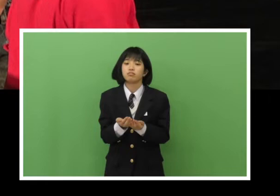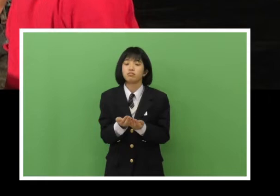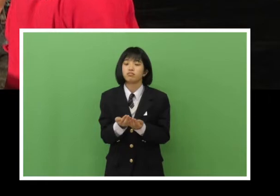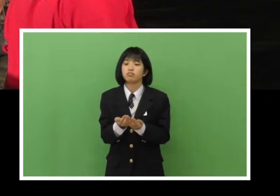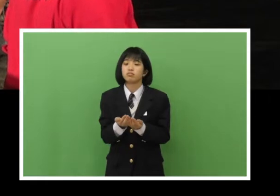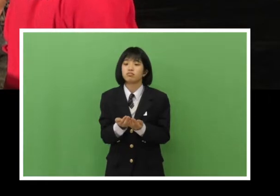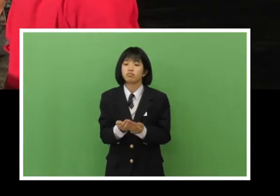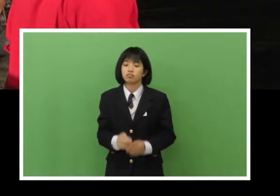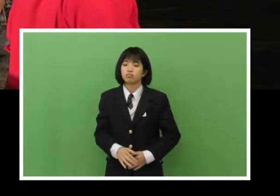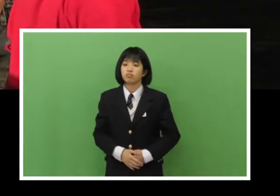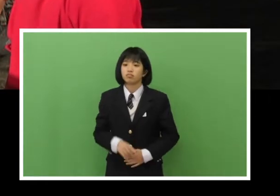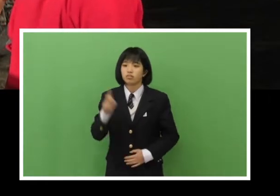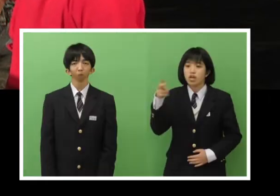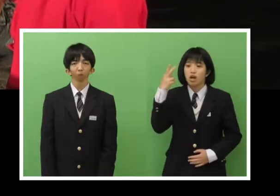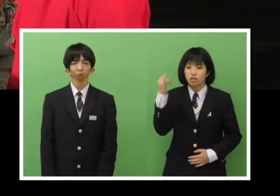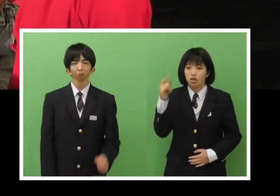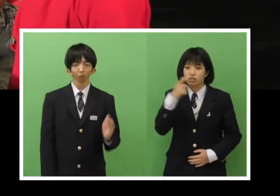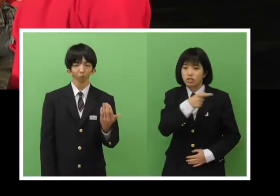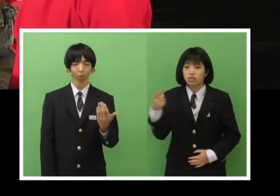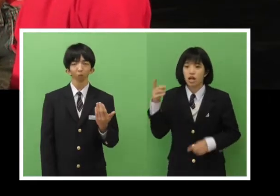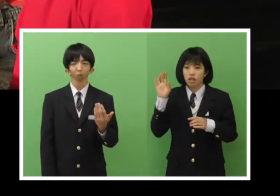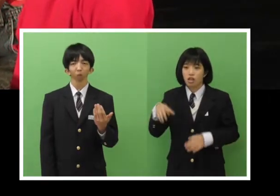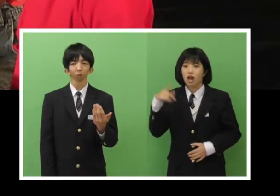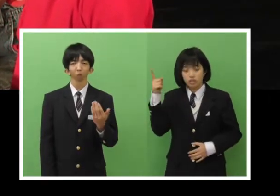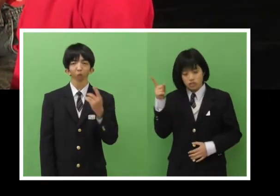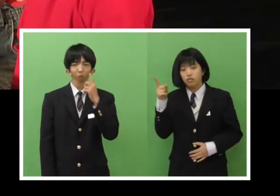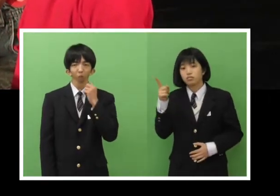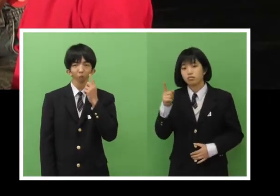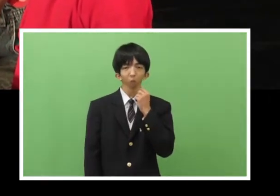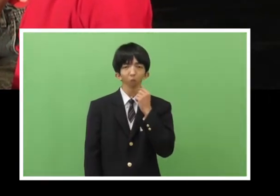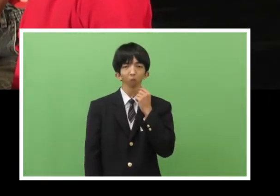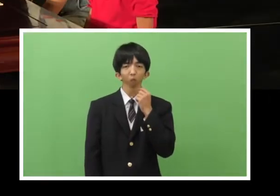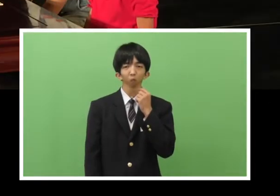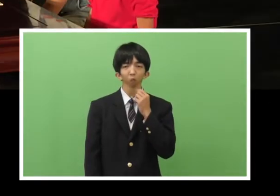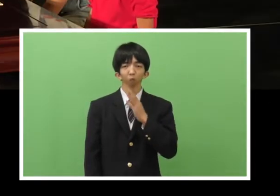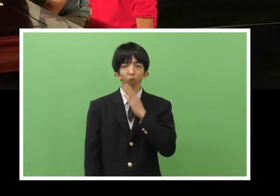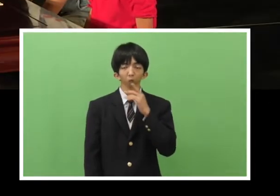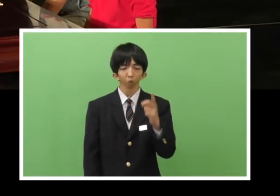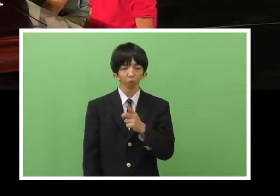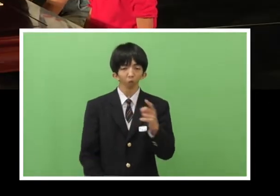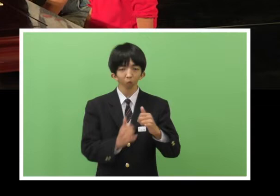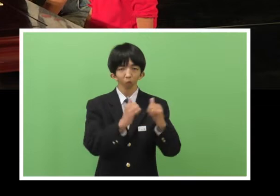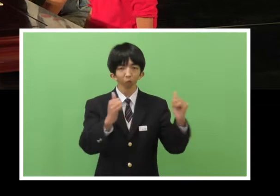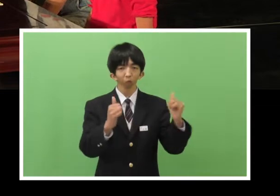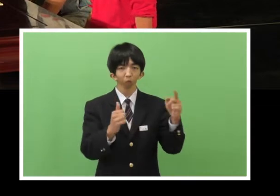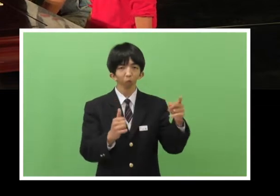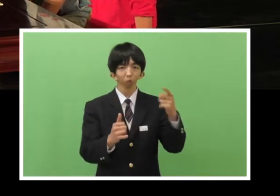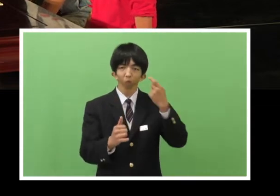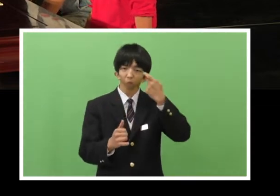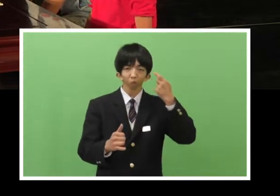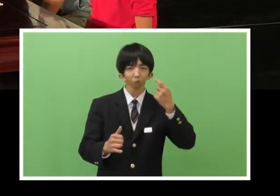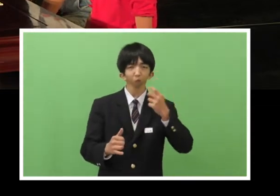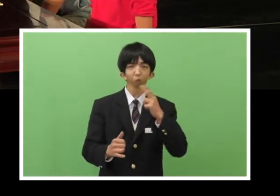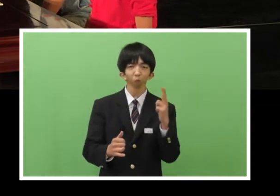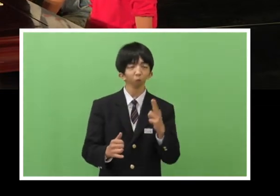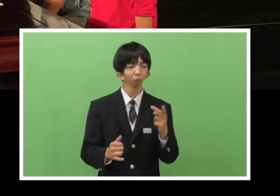リカちゃん陰性だったし。 でももしかしたら本人たちの方が気にしてた